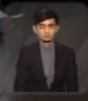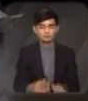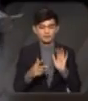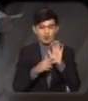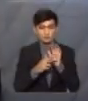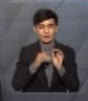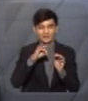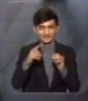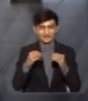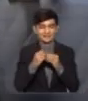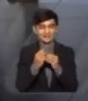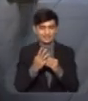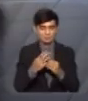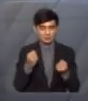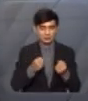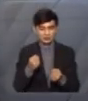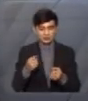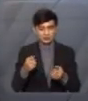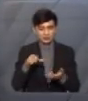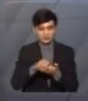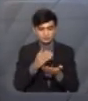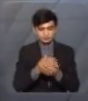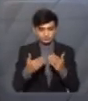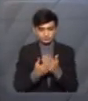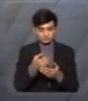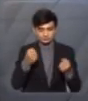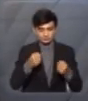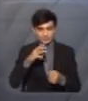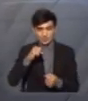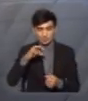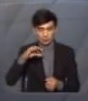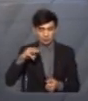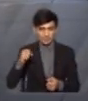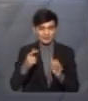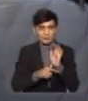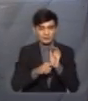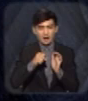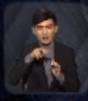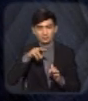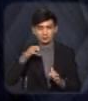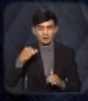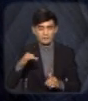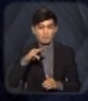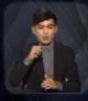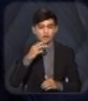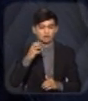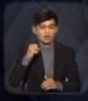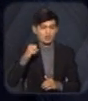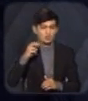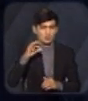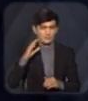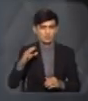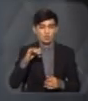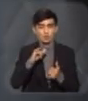8 из 13 автомобилей разыгран. Обладателем новенькой Toyota Camry 70 стал Алтай Маштаков. Житель города